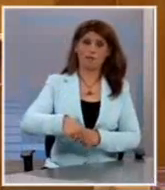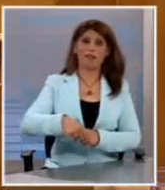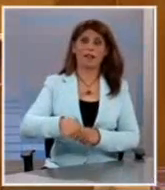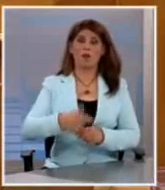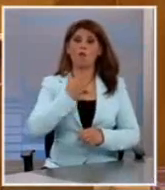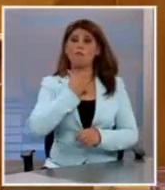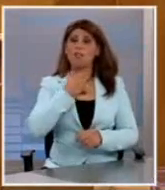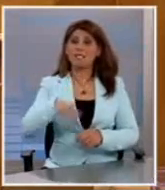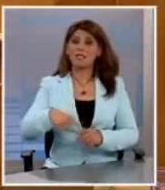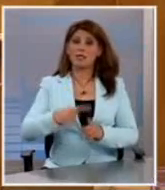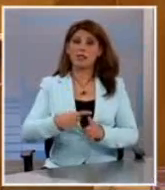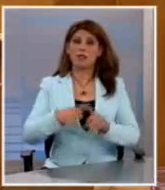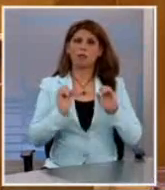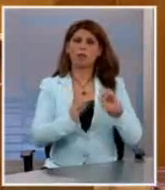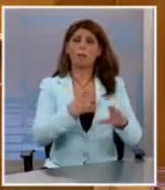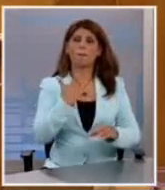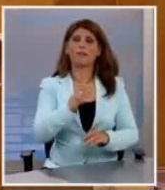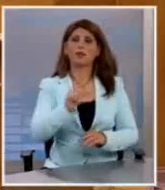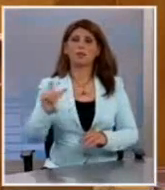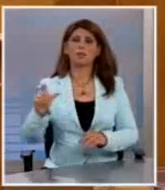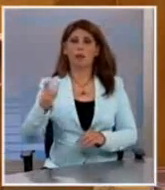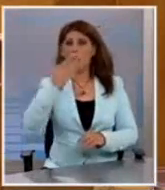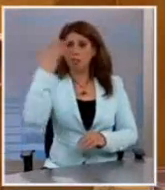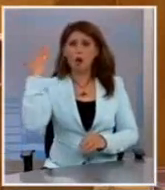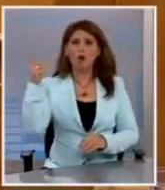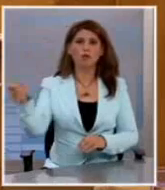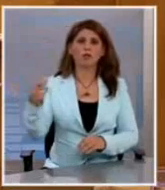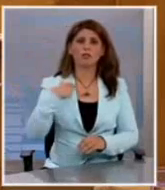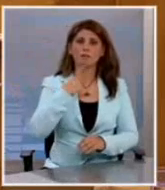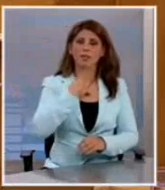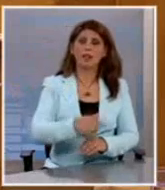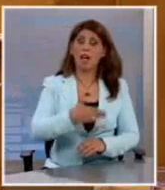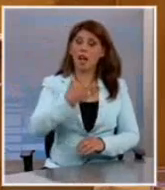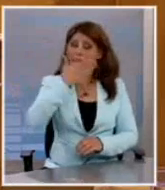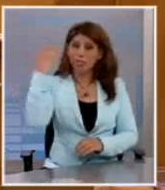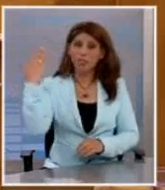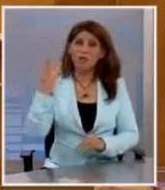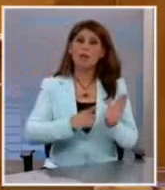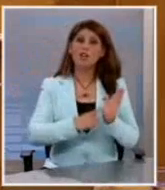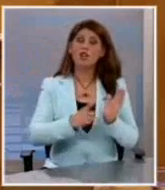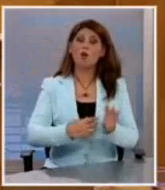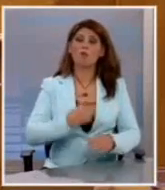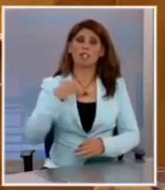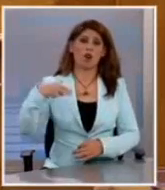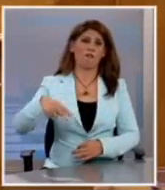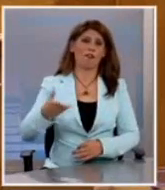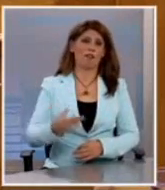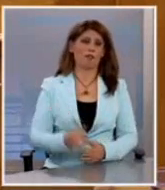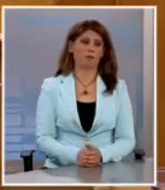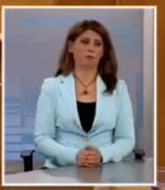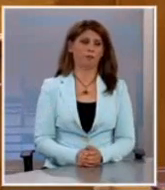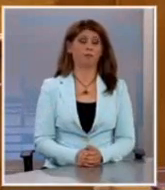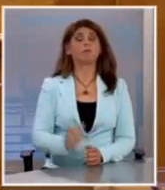Ελλάδα και του χάρισε 500 εκατομμύρια, τον αθώσατε. Τον αθώσατε με νόμο, κύριε Λοβέρδο.